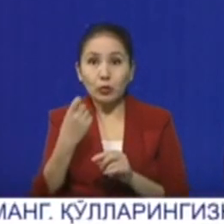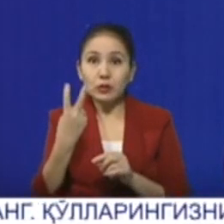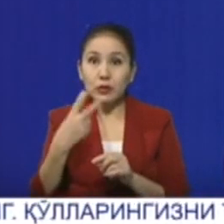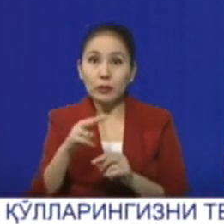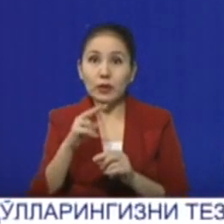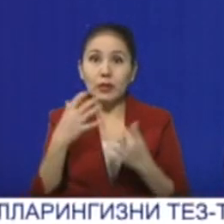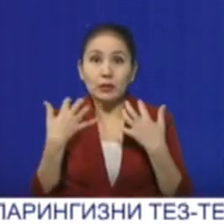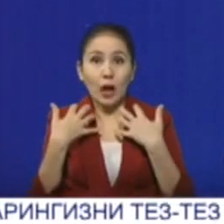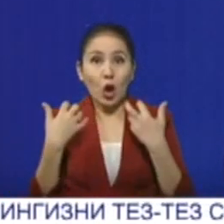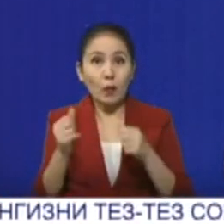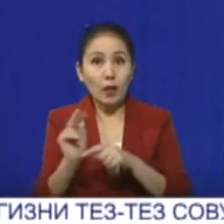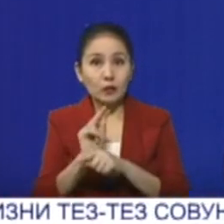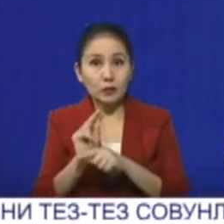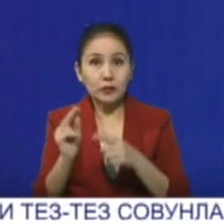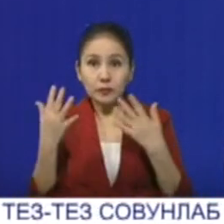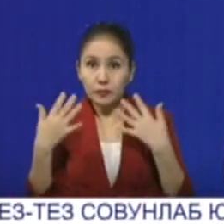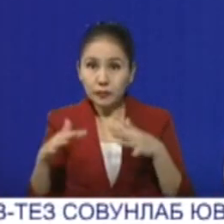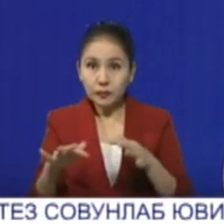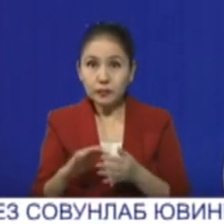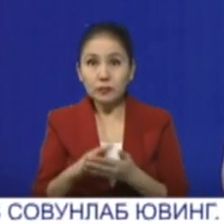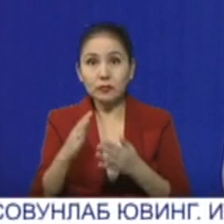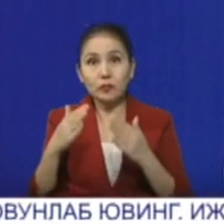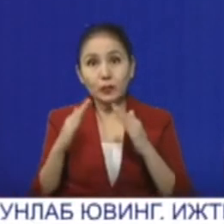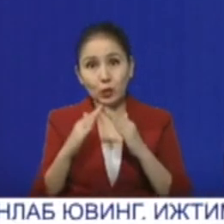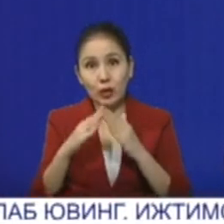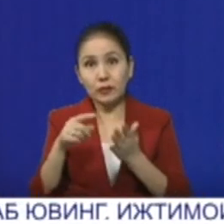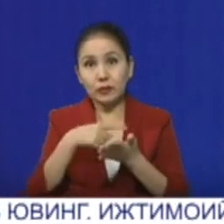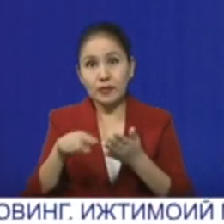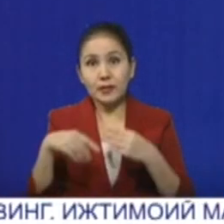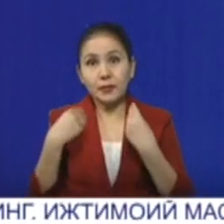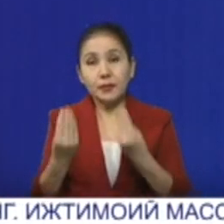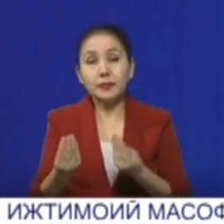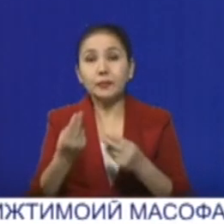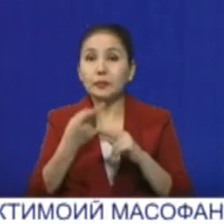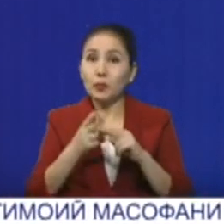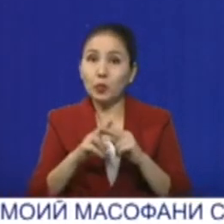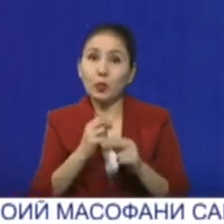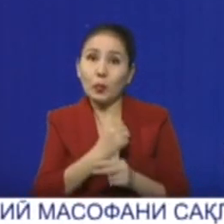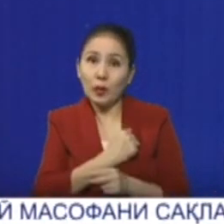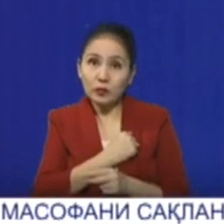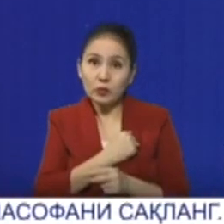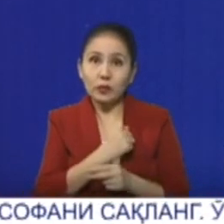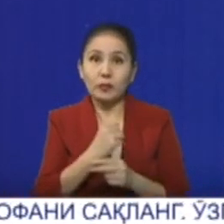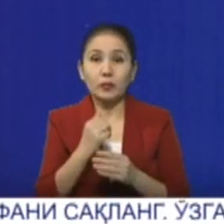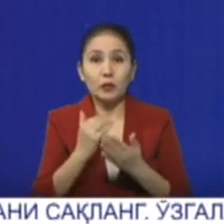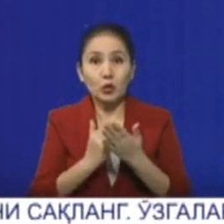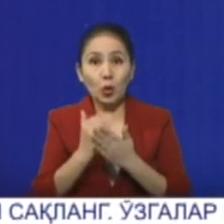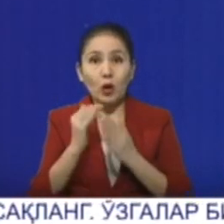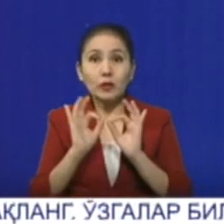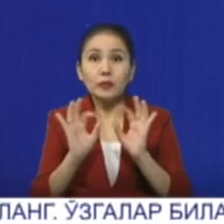грматаса, соглом лаштрлда, хоза тузалеп, улярги джова берлда, ва мин афсуслар бульсинки, югорди, это